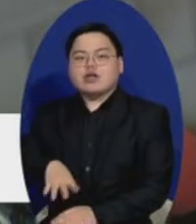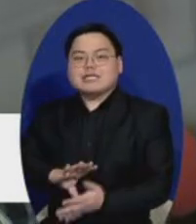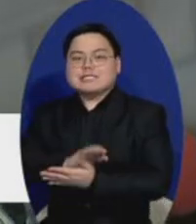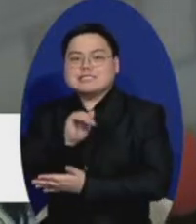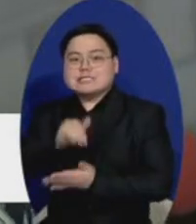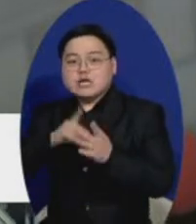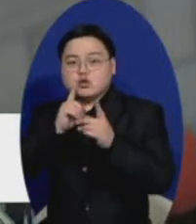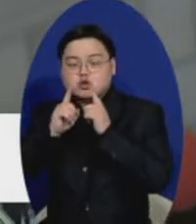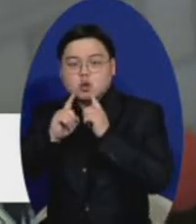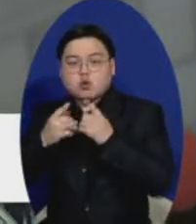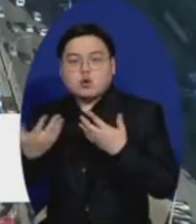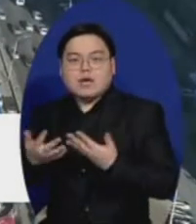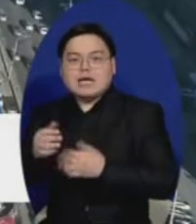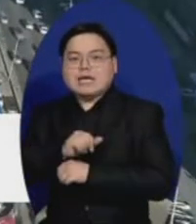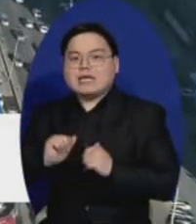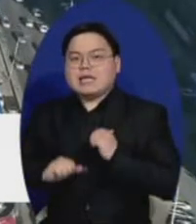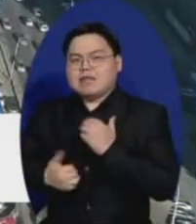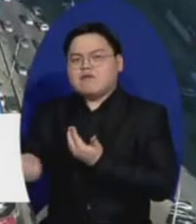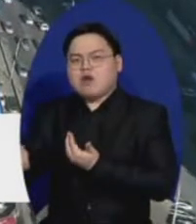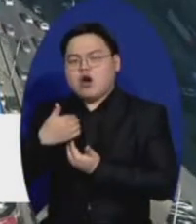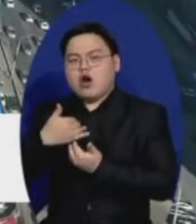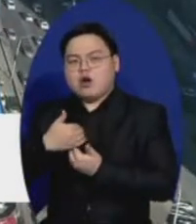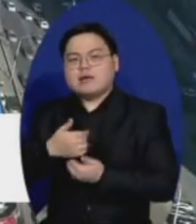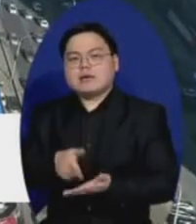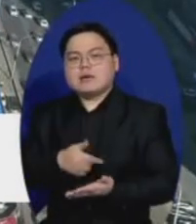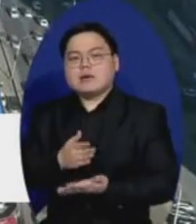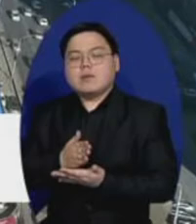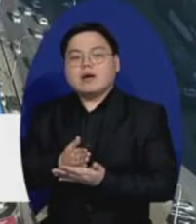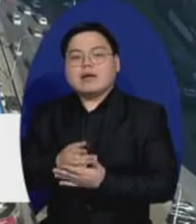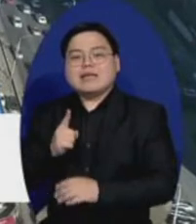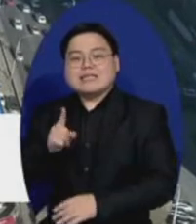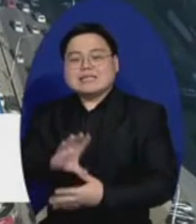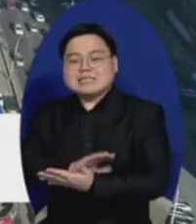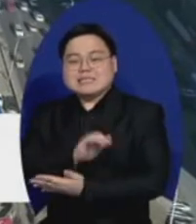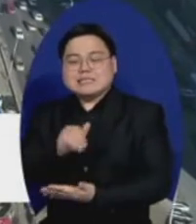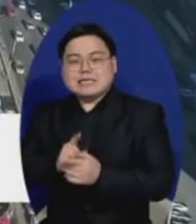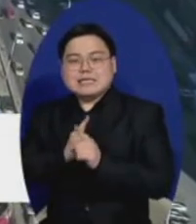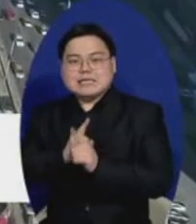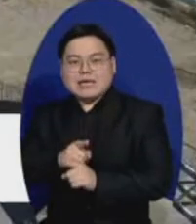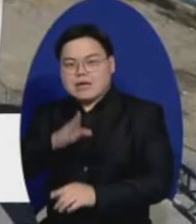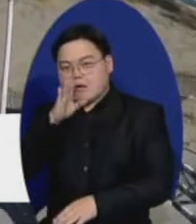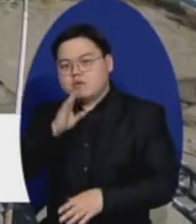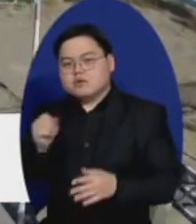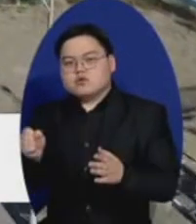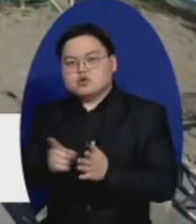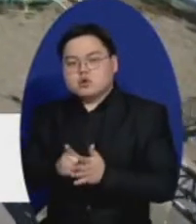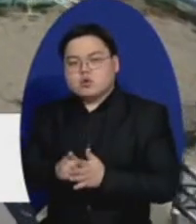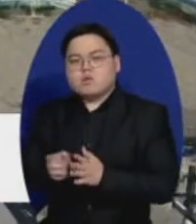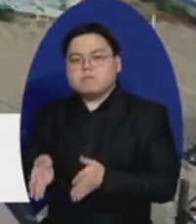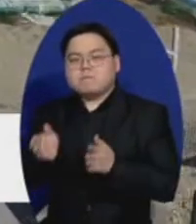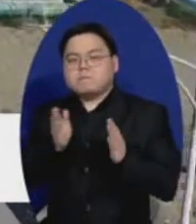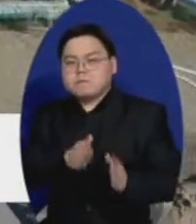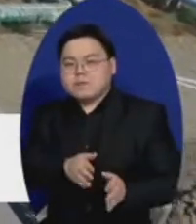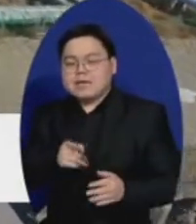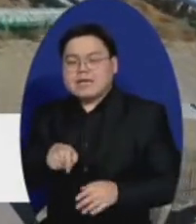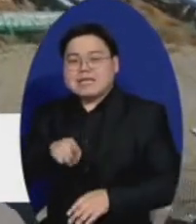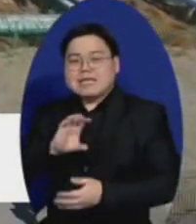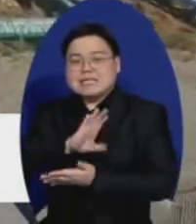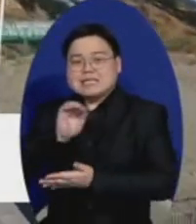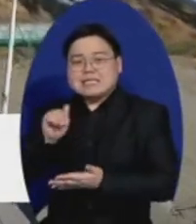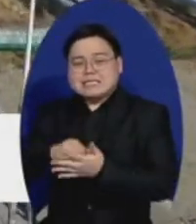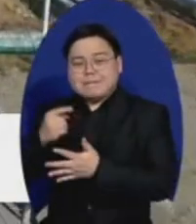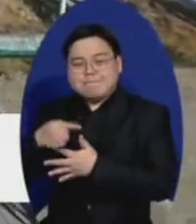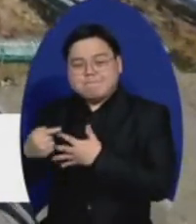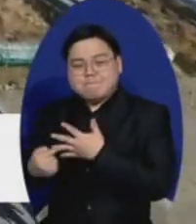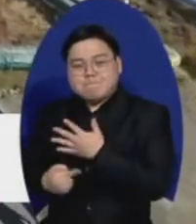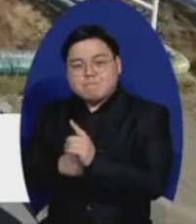юм иргэдийн оролцоо. Нэг талаас нэгдсэн стандартыг хэрэгжүүлж хэвшүүлэх нь чухал байна. Харин нөгөө талаас эдгээр стандартыг